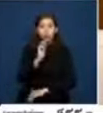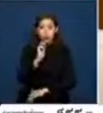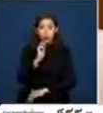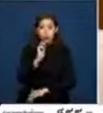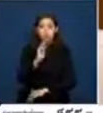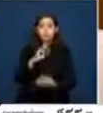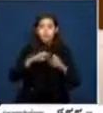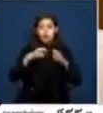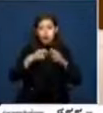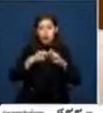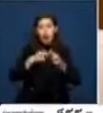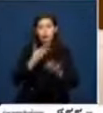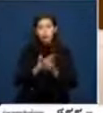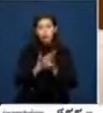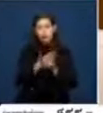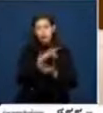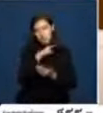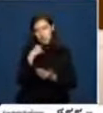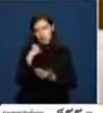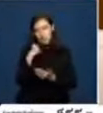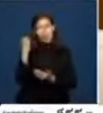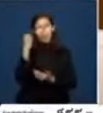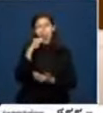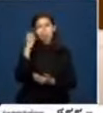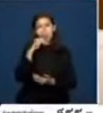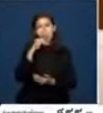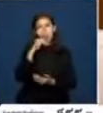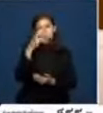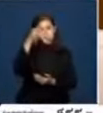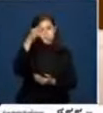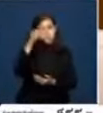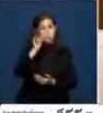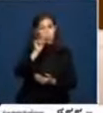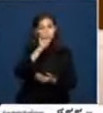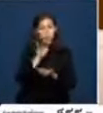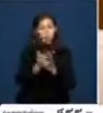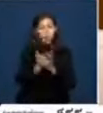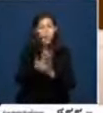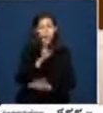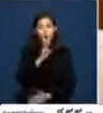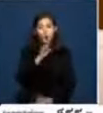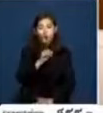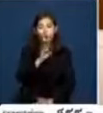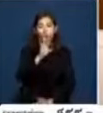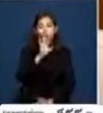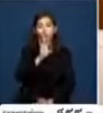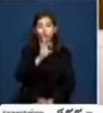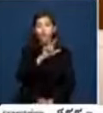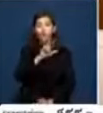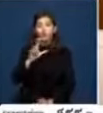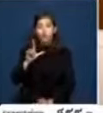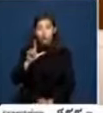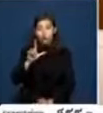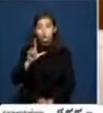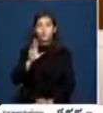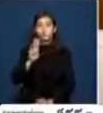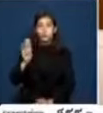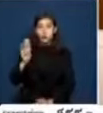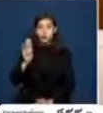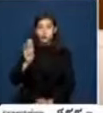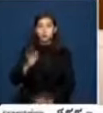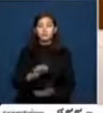แล้ววันละ 6.9ล้านบาทหลังจากที่ได้มีนโยบาย 20บาท